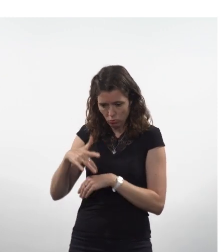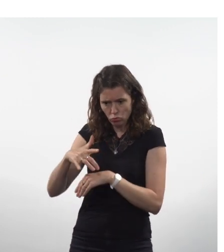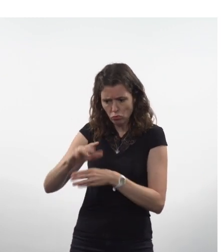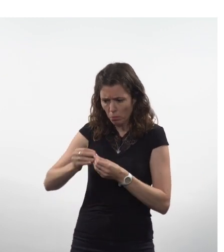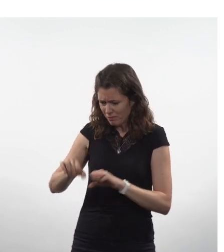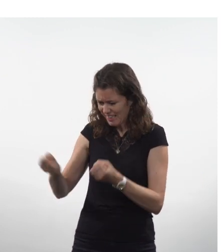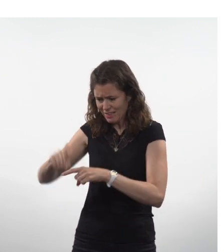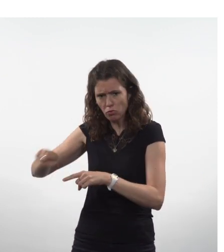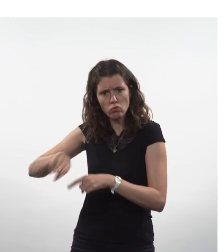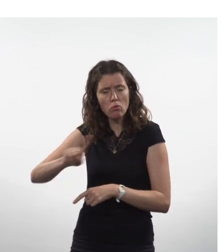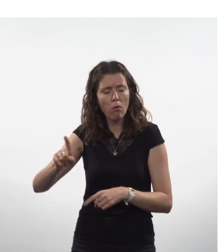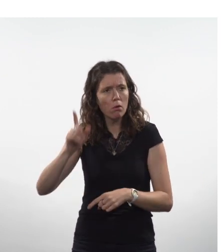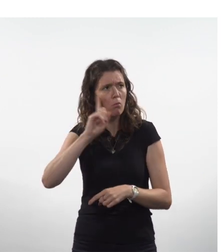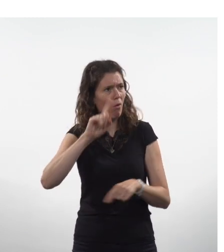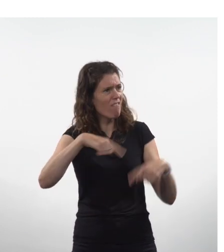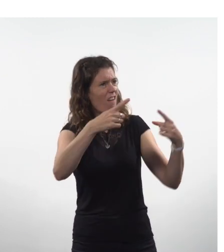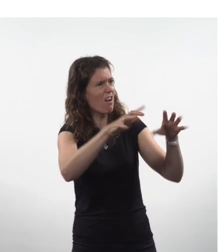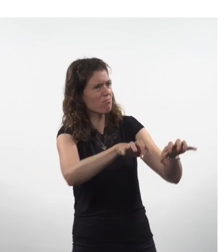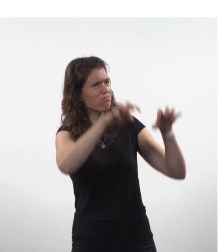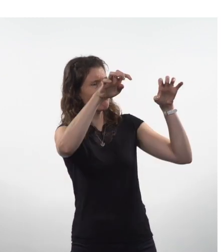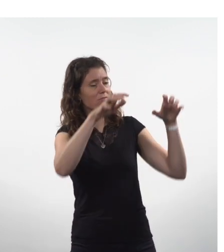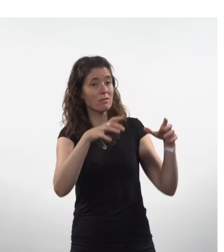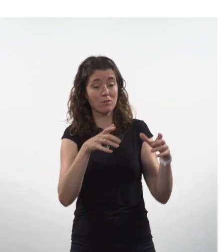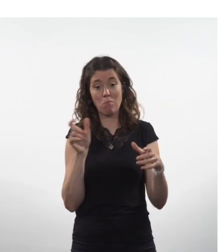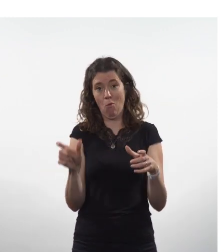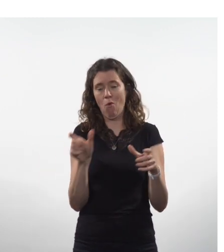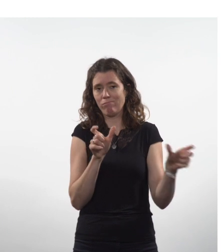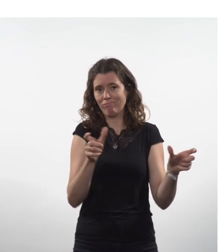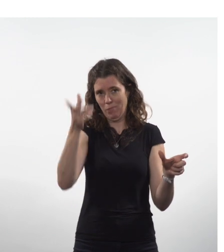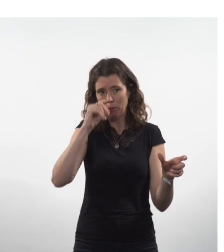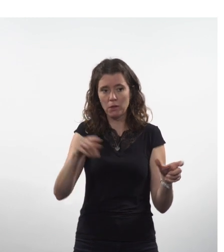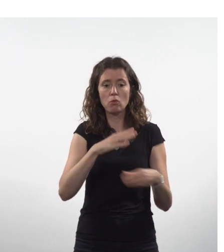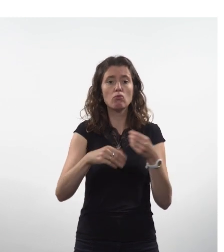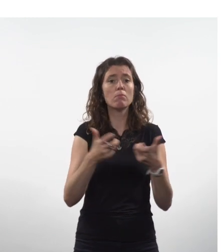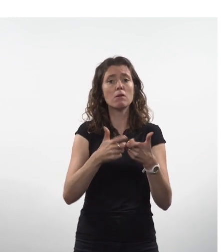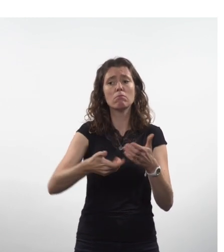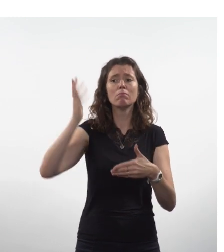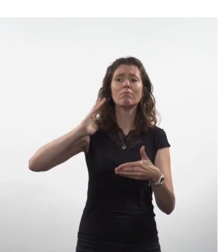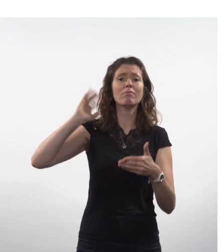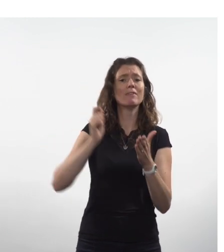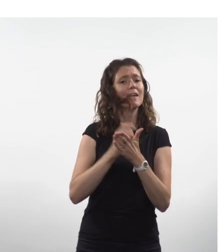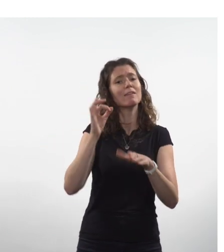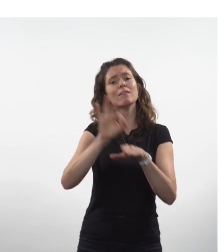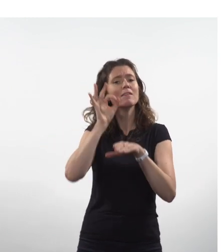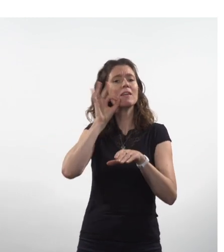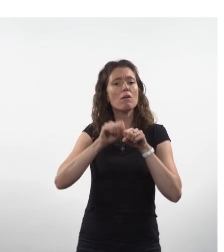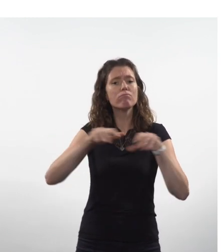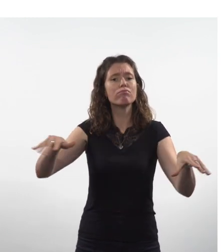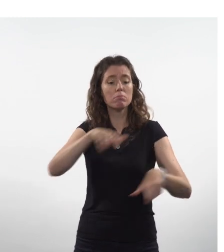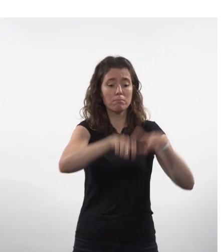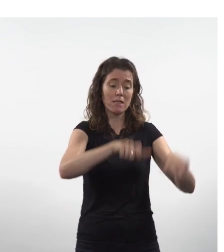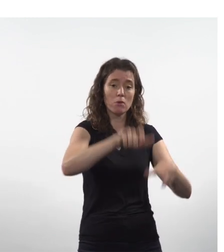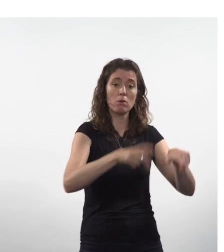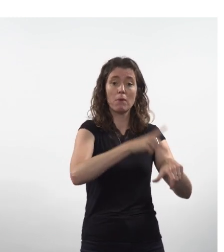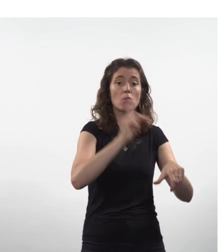casser quelque chose, etc., etc. Des choses plus dramatiques, au moment de l'épidémie de sida, les patients sourds pouvaient